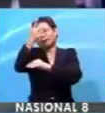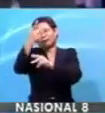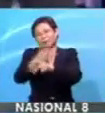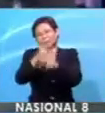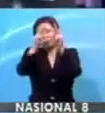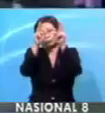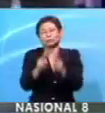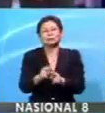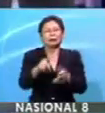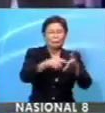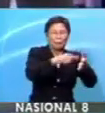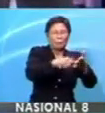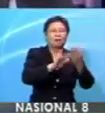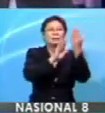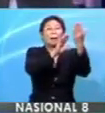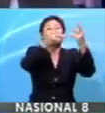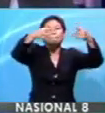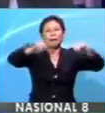kali krikan